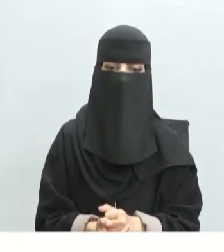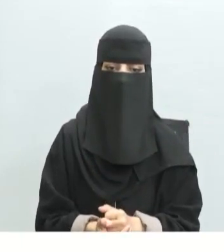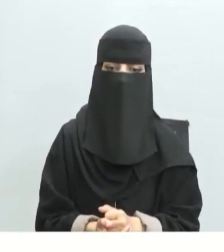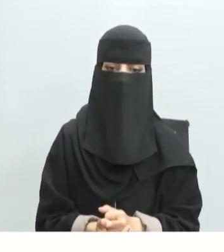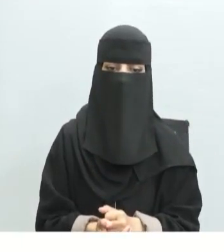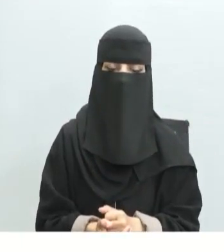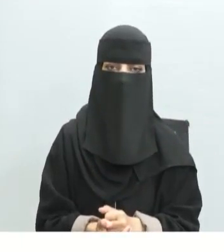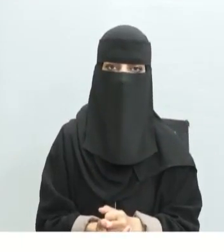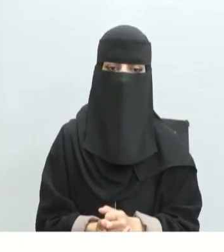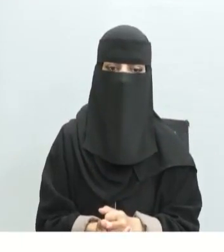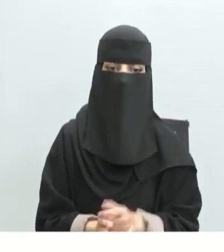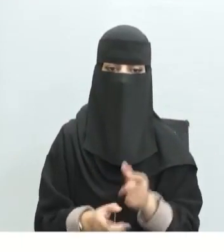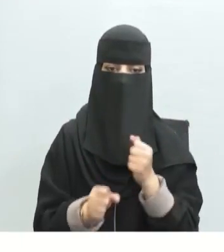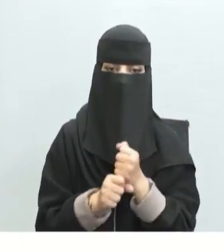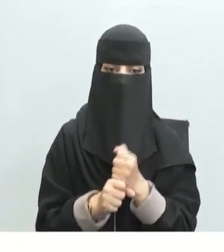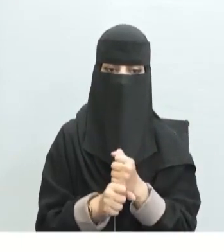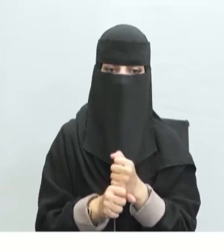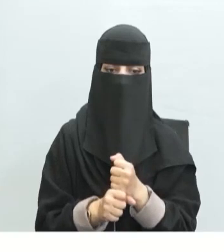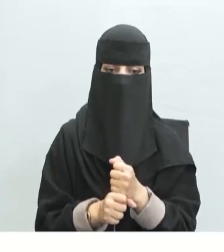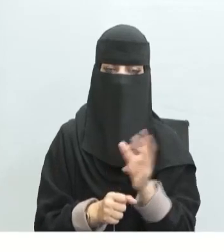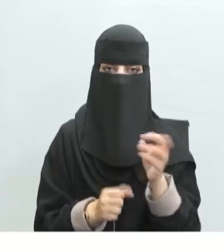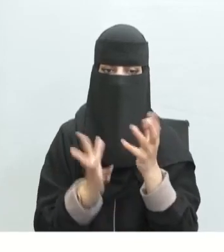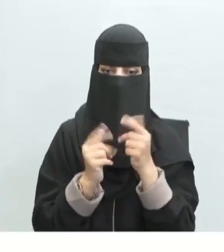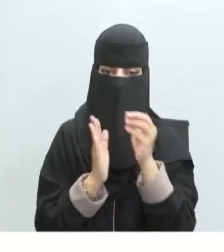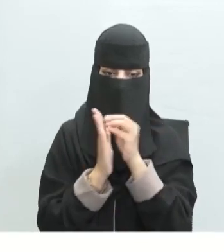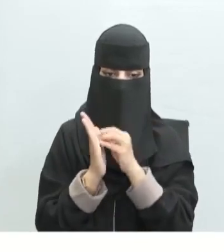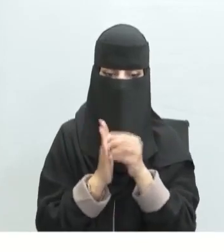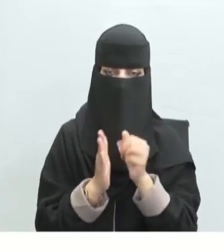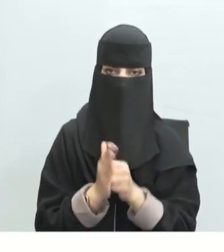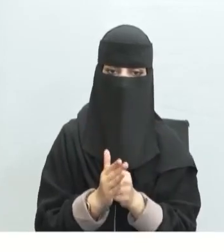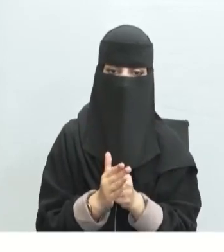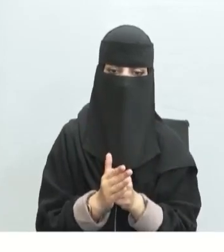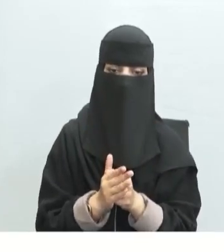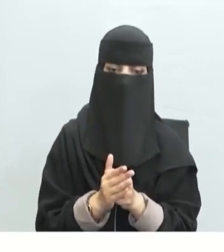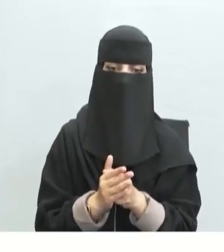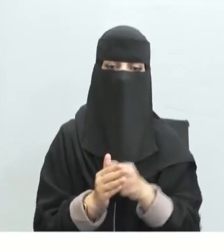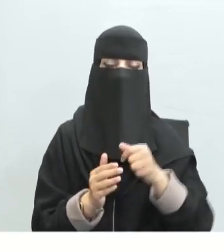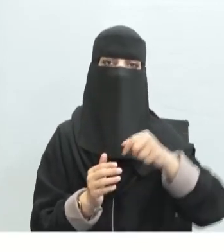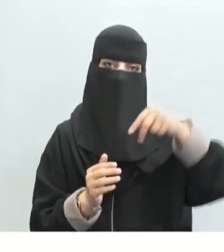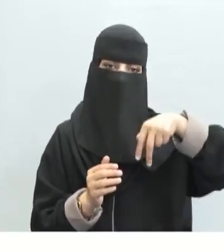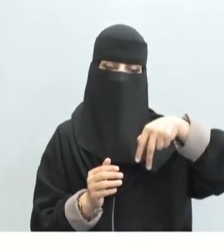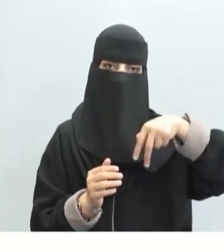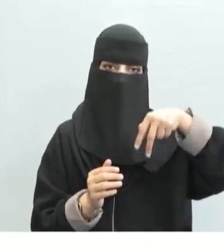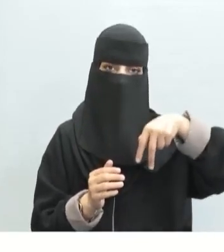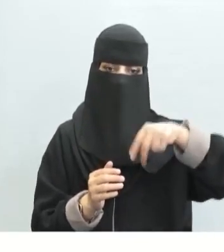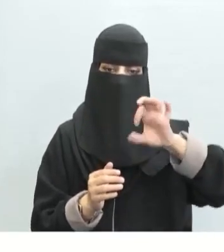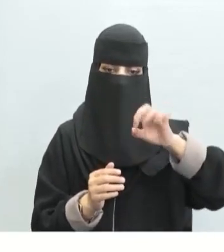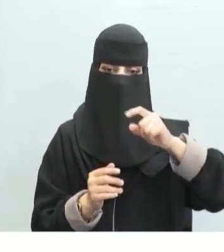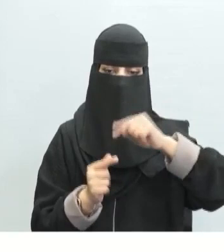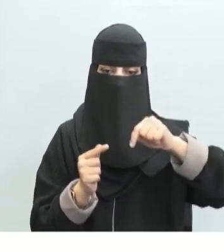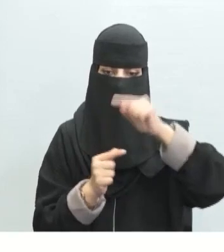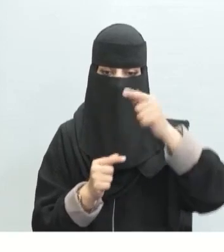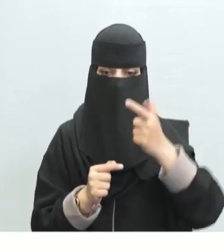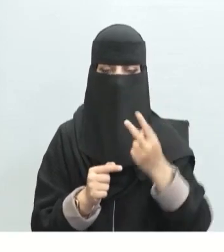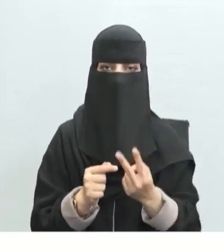معذره نستخدم الاله الحاسبه نقول 58 جذرها 7.6